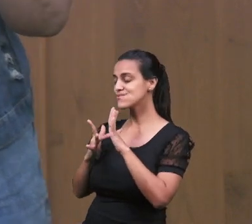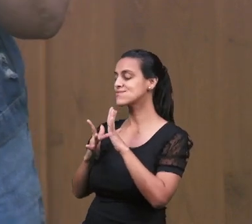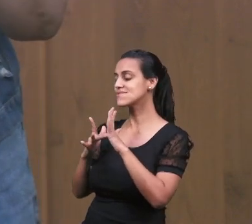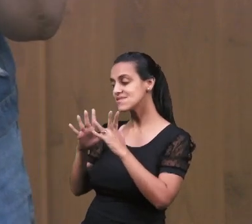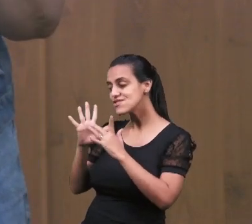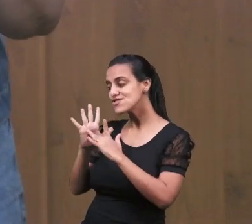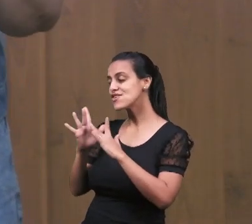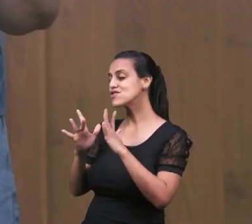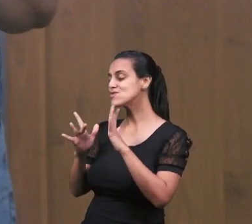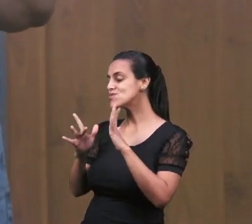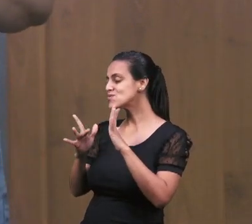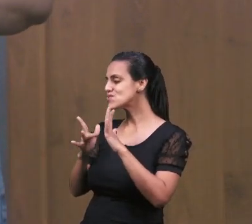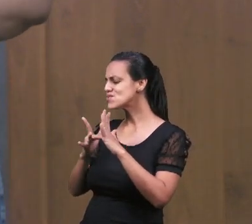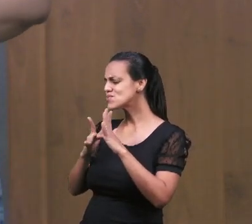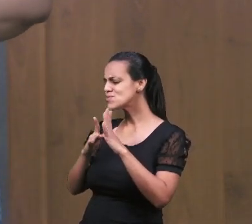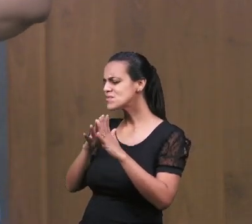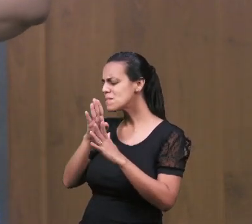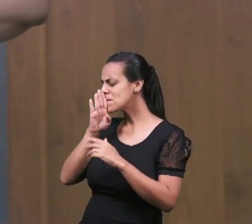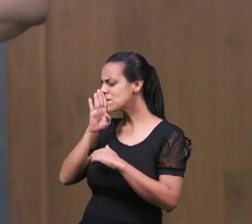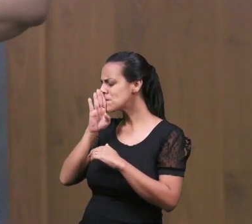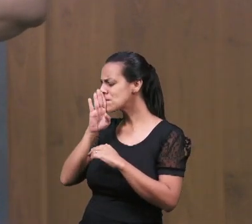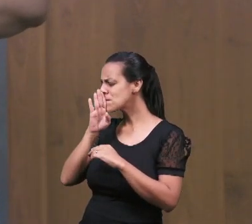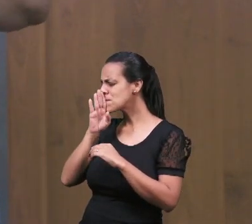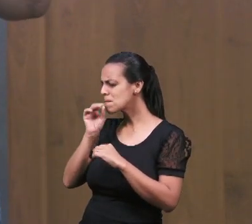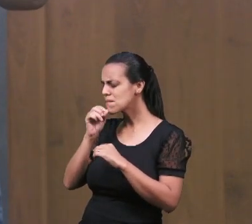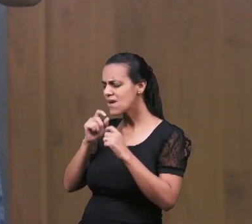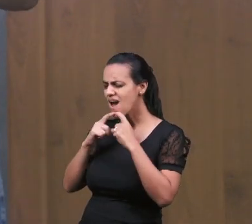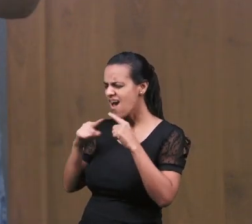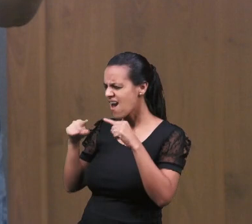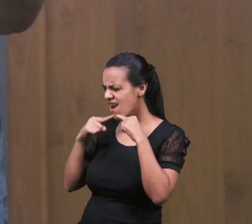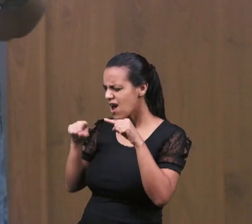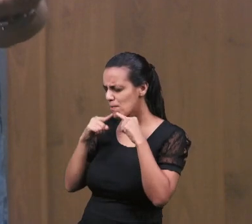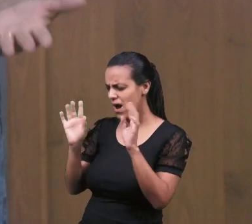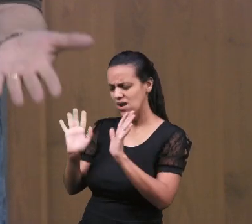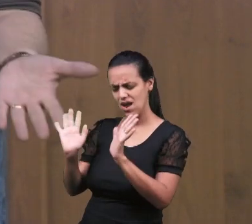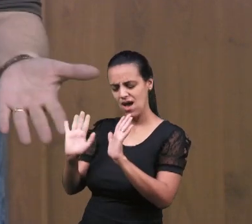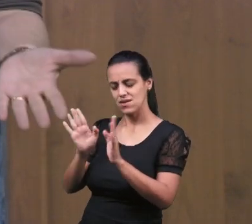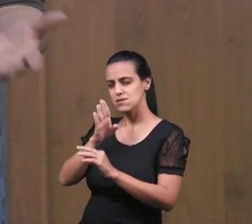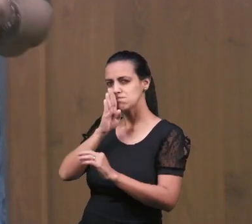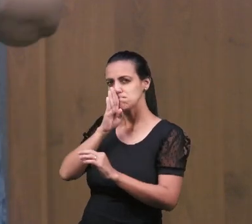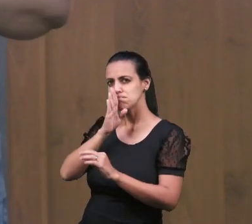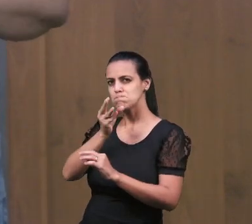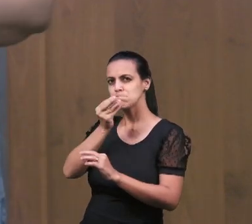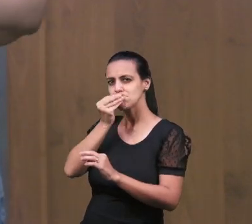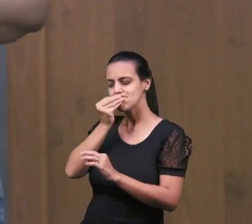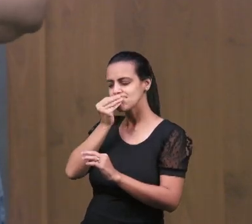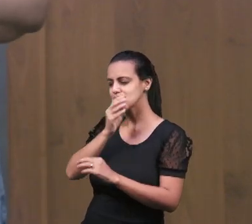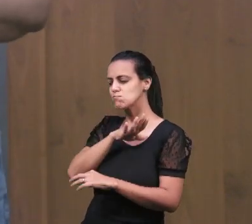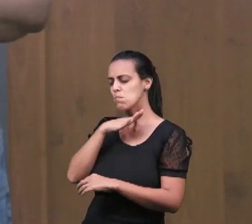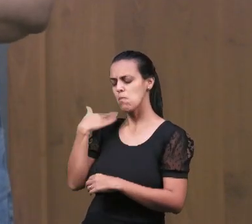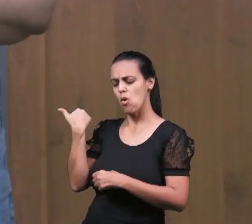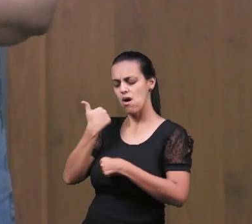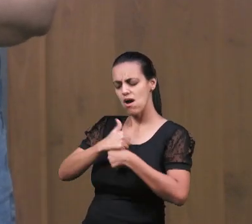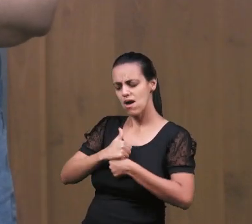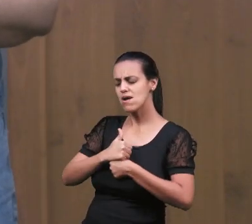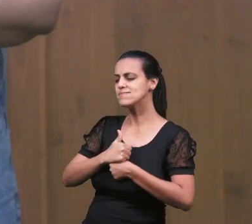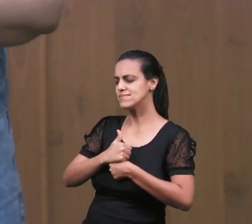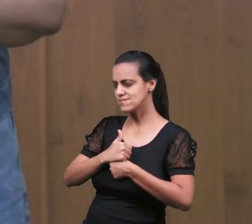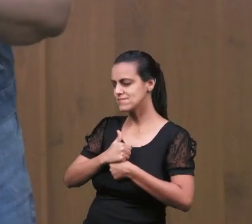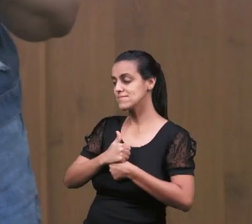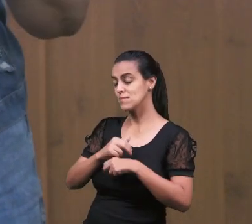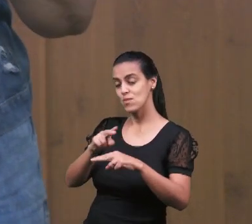du Saint-Esprit, a commencé à expliquer cet agneau que la parole de Dieu dit est Jésus.